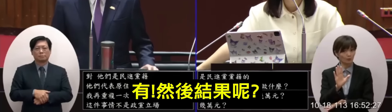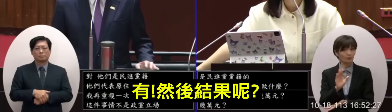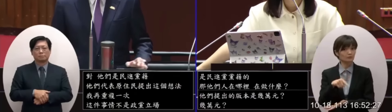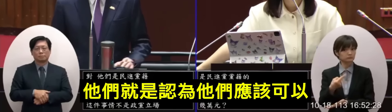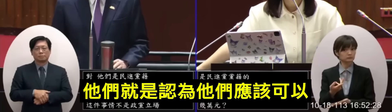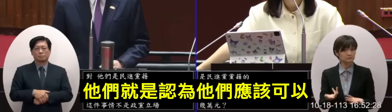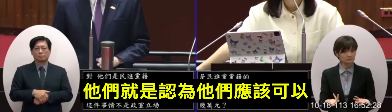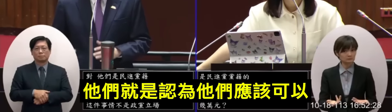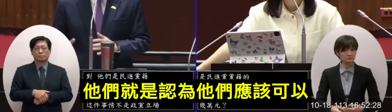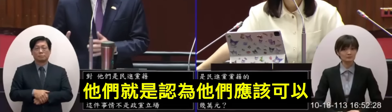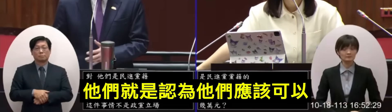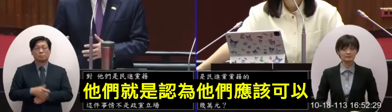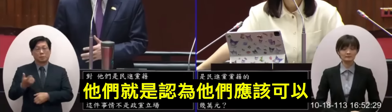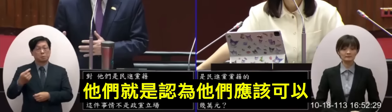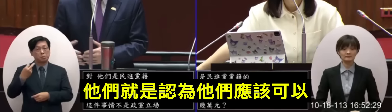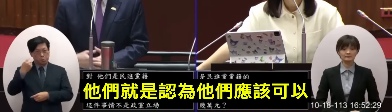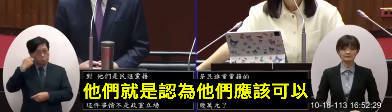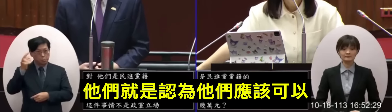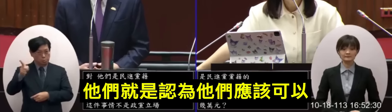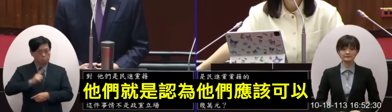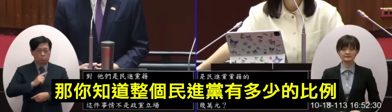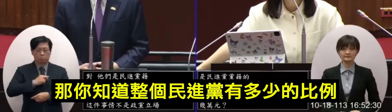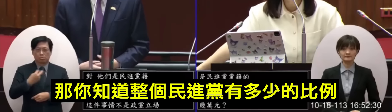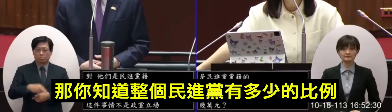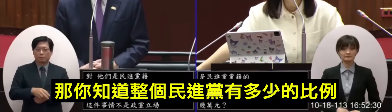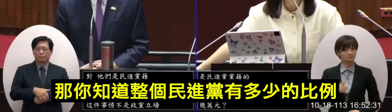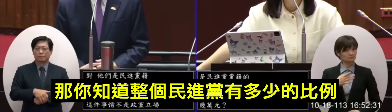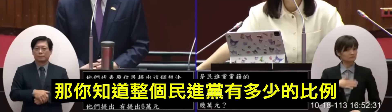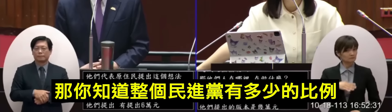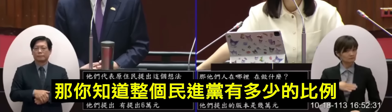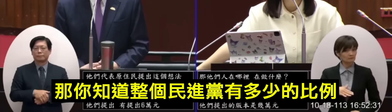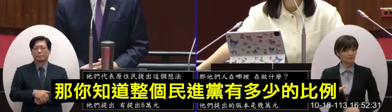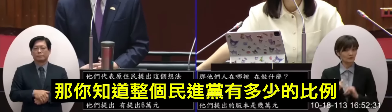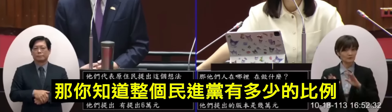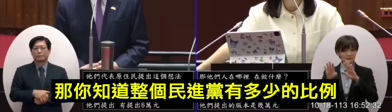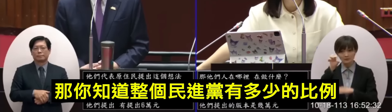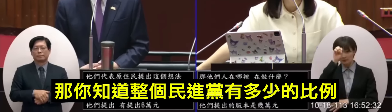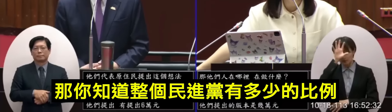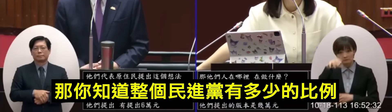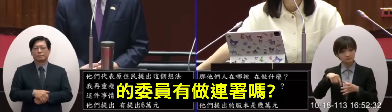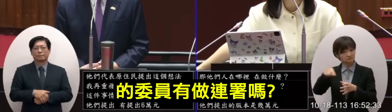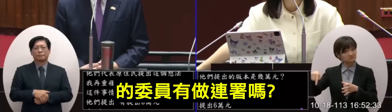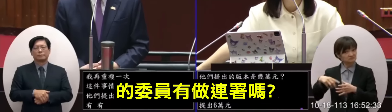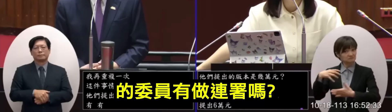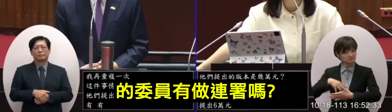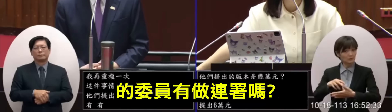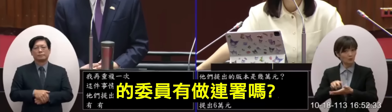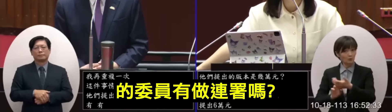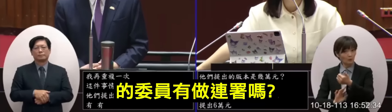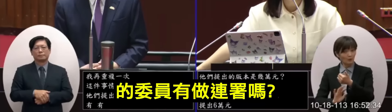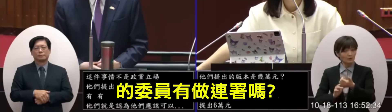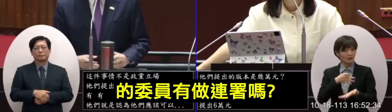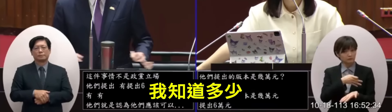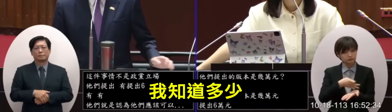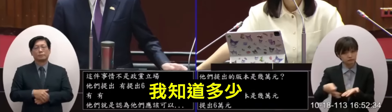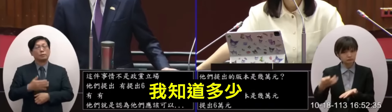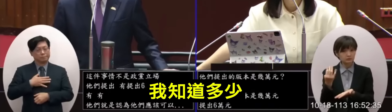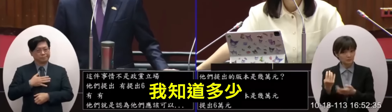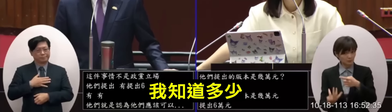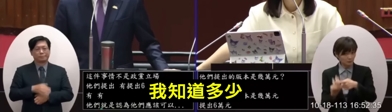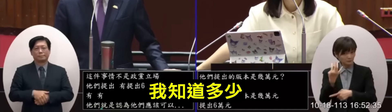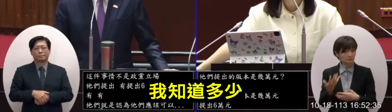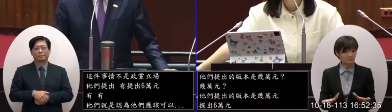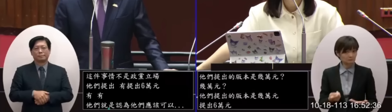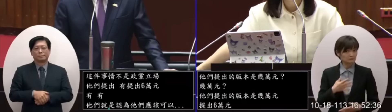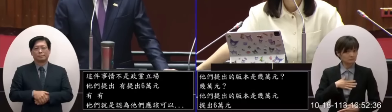呢？ 他们就是认为他们应该可以。 那你知道整个民进党有多少的比例的委员有做联署吗？ 我知道。